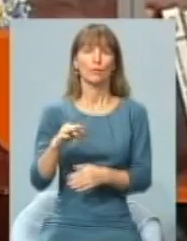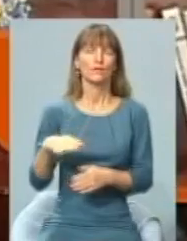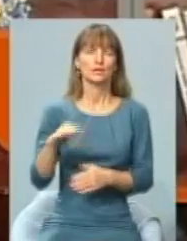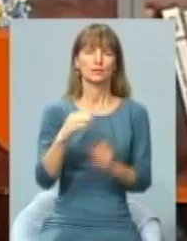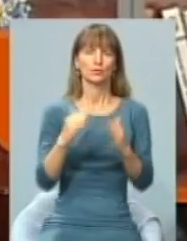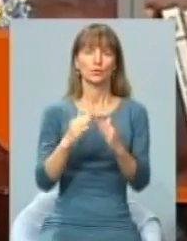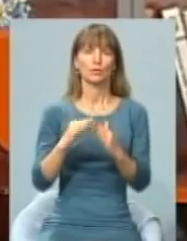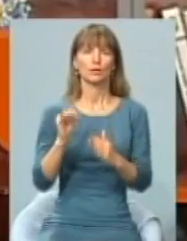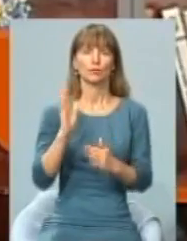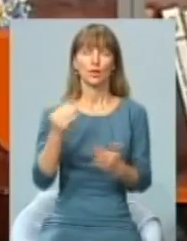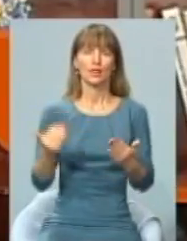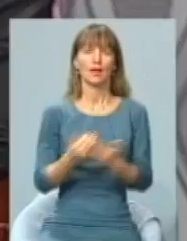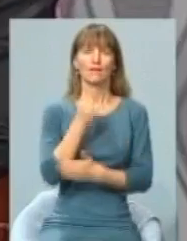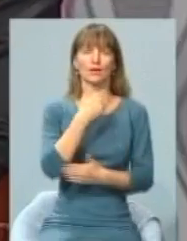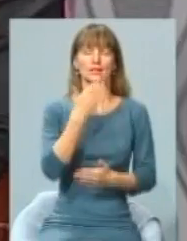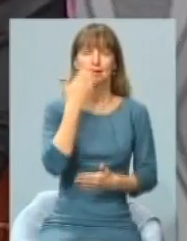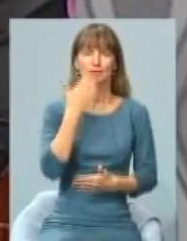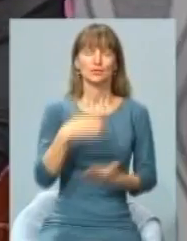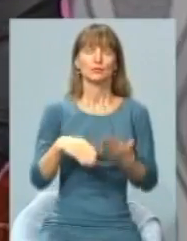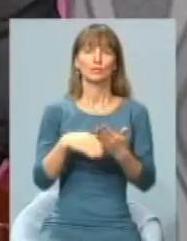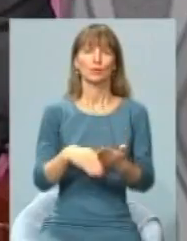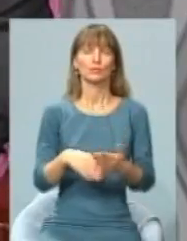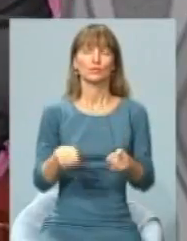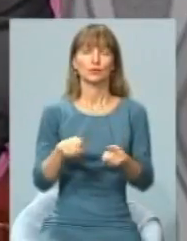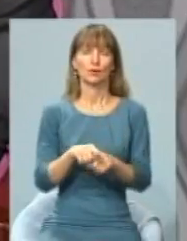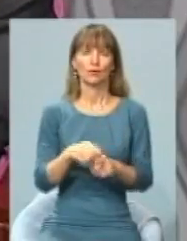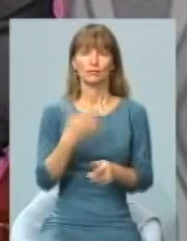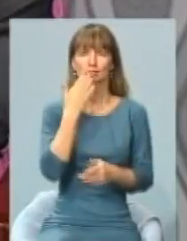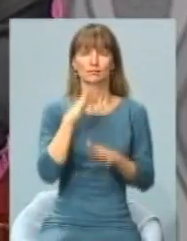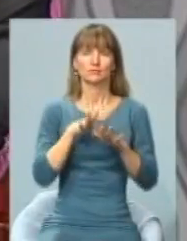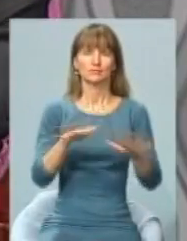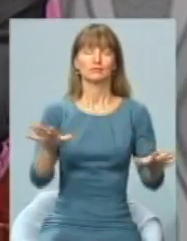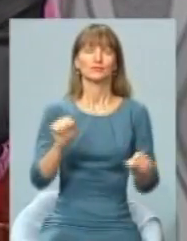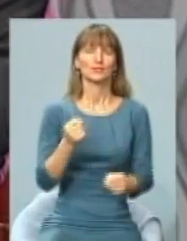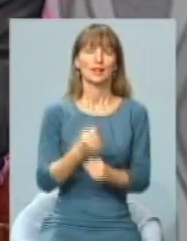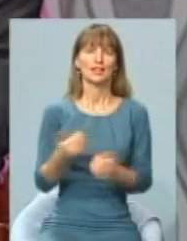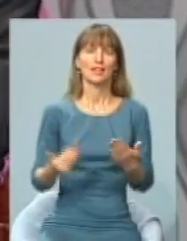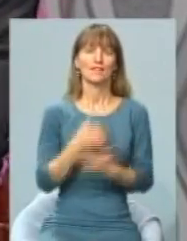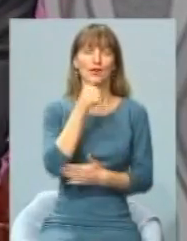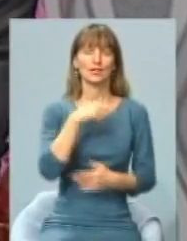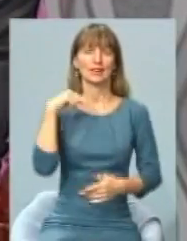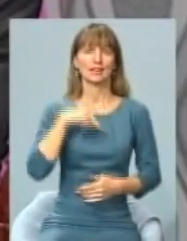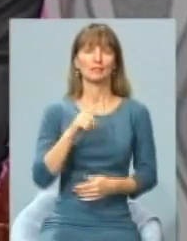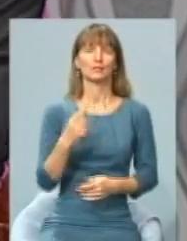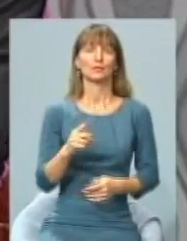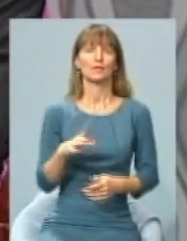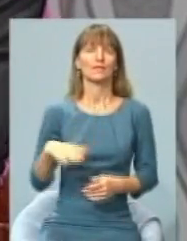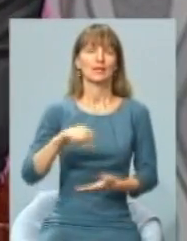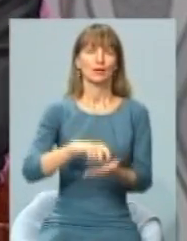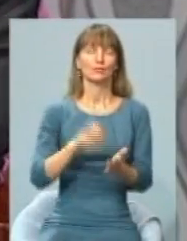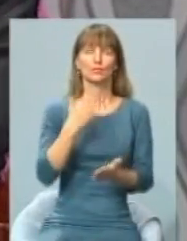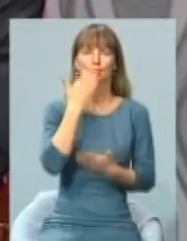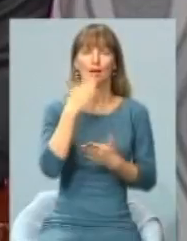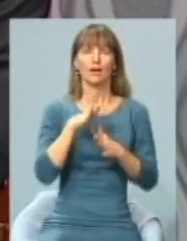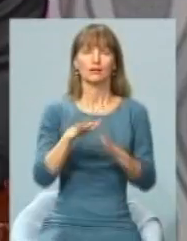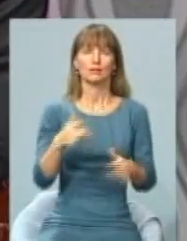по всему дому, и будет новогодний запах. За допомогою такого аерозолю ми можемо створити собі навіть новорічний настрій, оскільки вся кімната буде